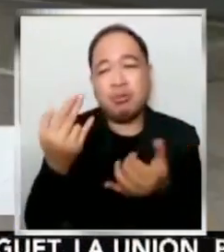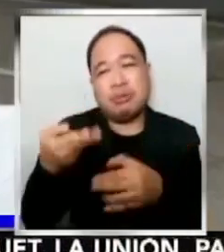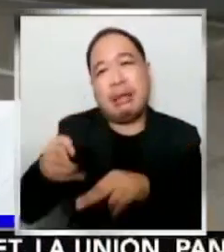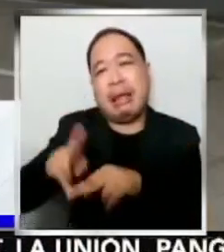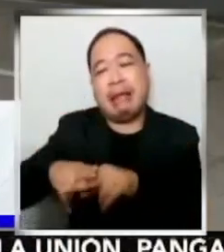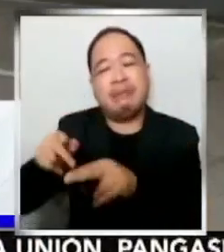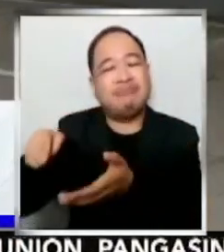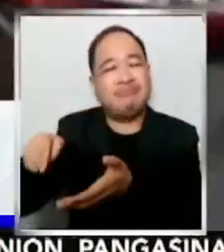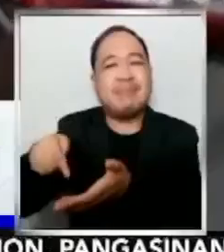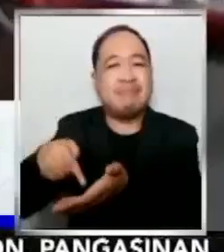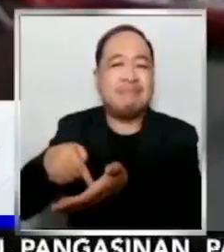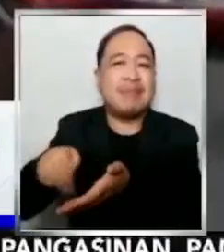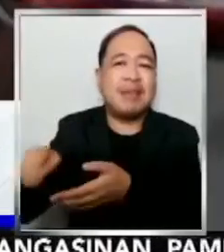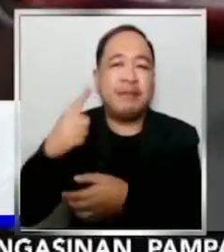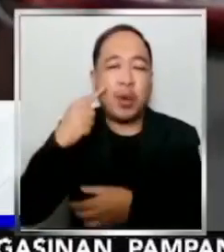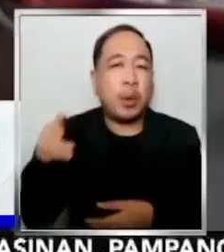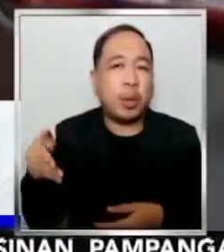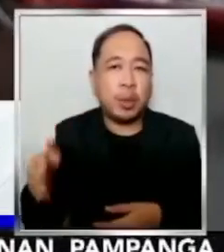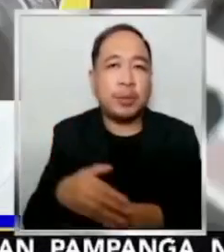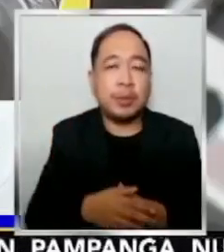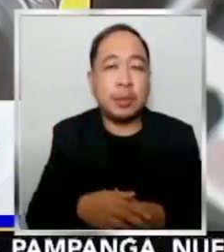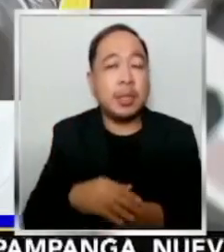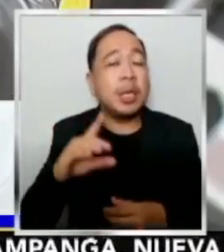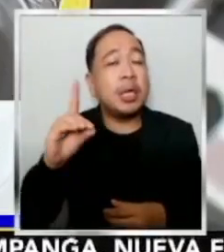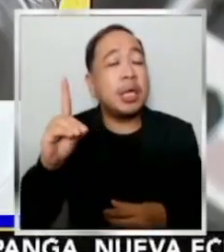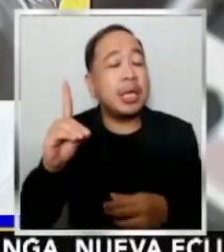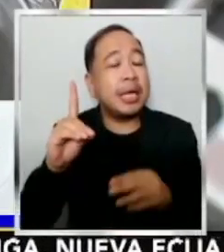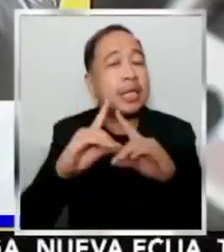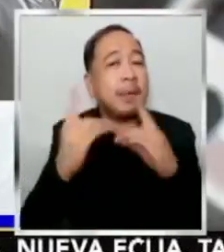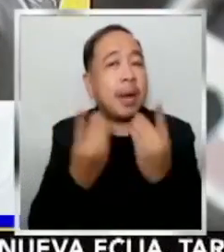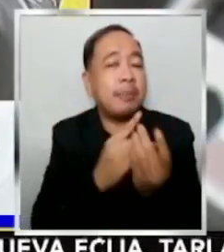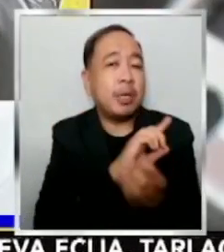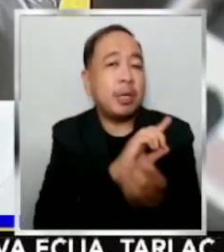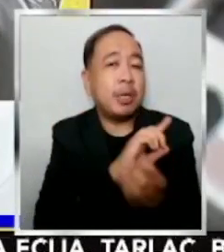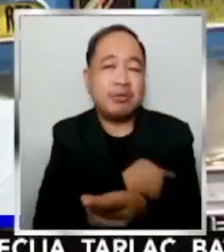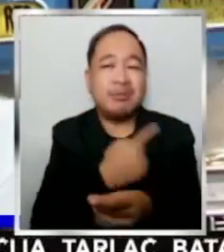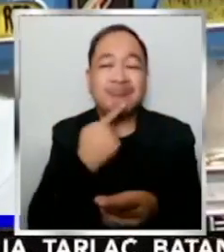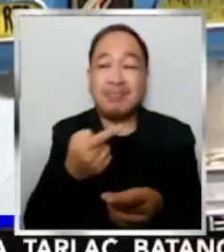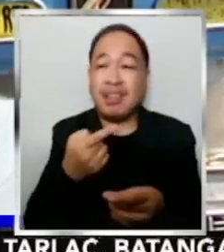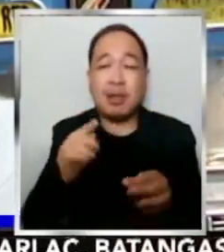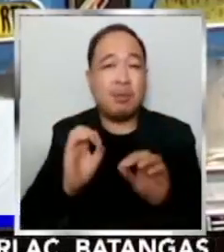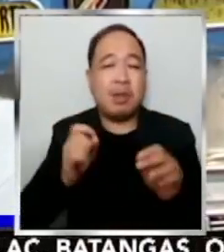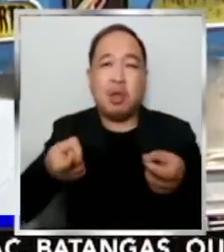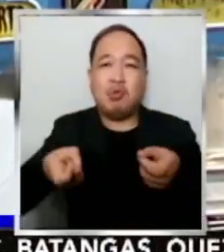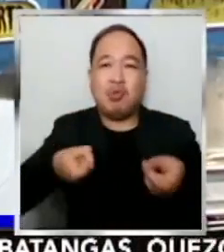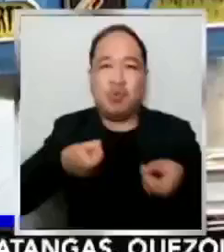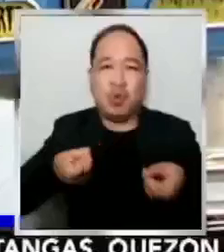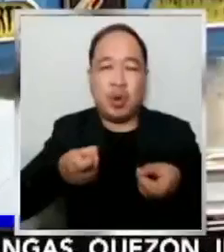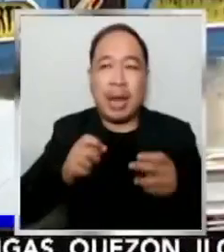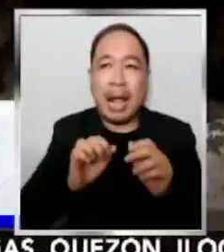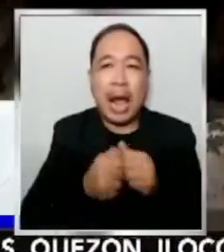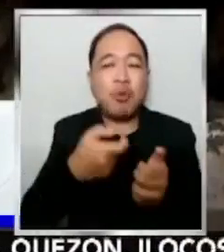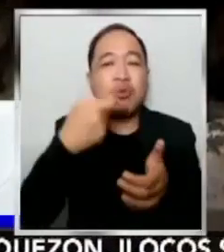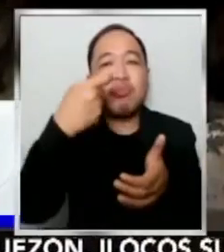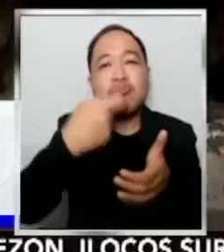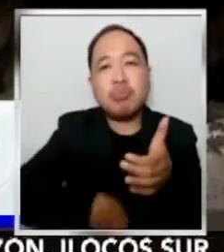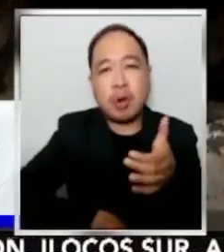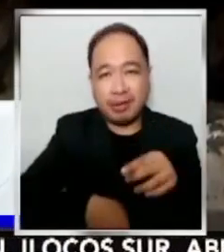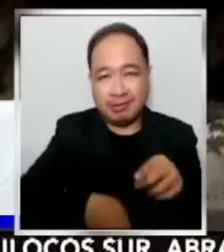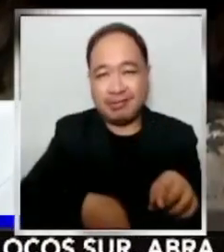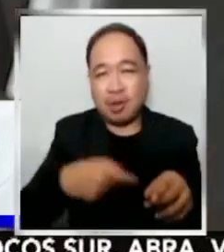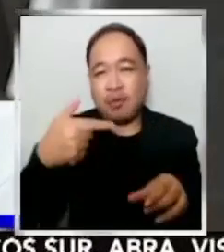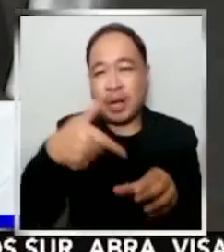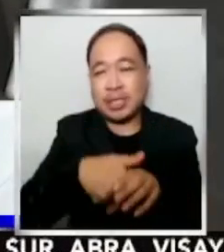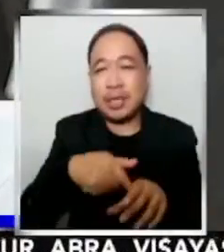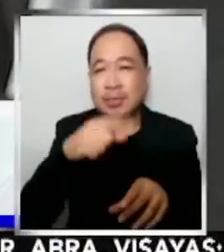kontrol ang gobyerno sa presyo ng produktong petrolyo dahil nag-i-import ang Pilipinas sa presyong base sa world market. Pero taliwas